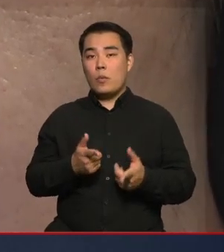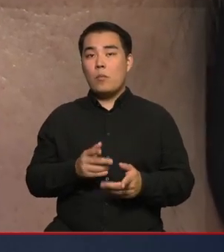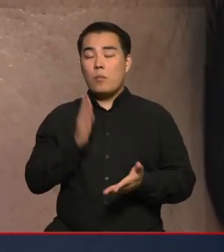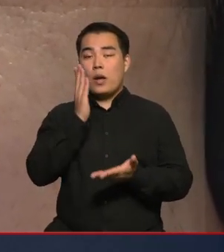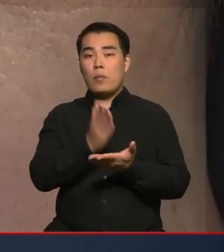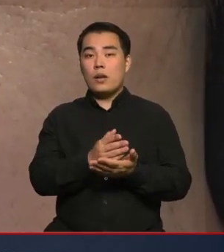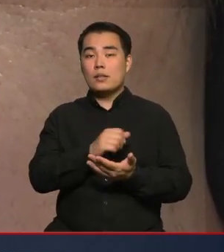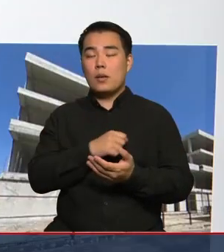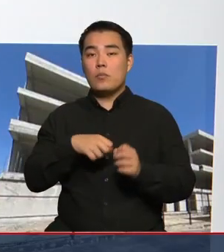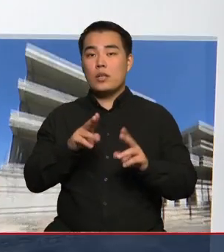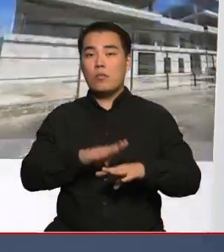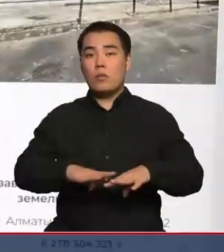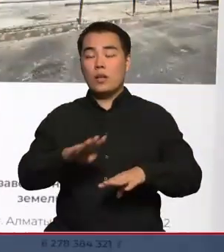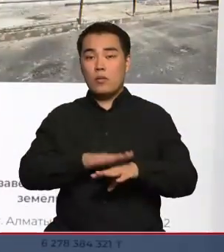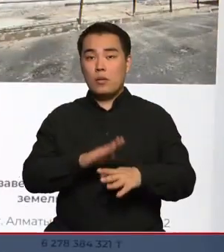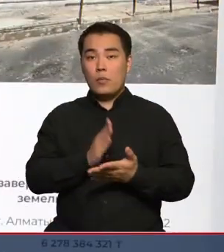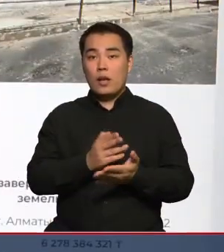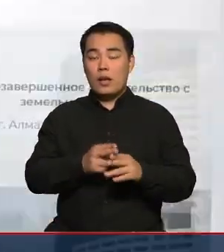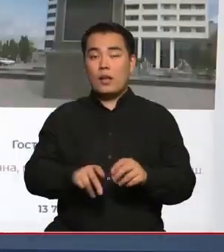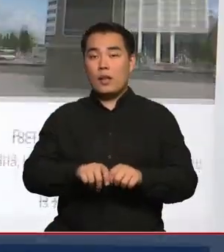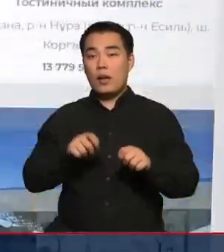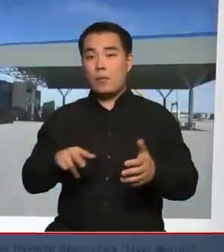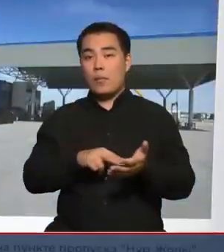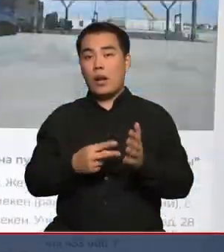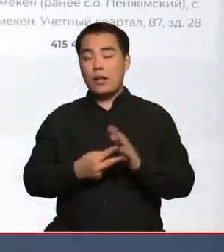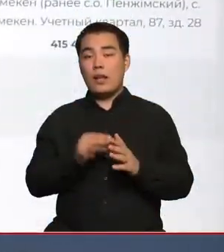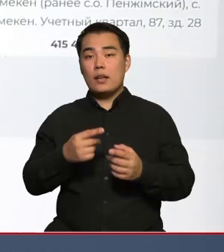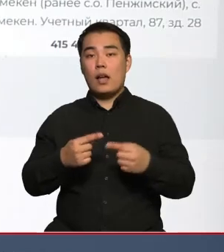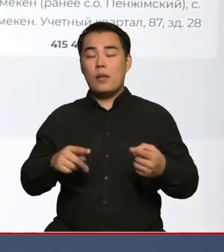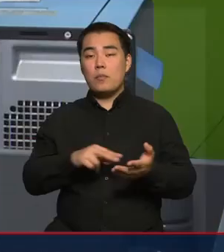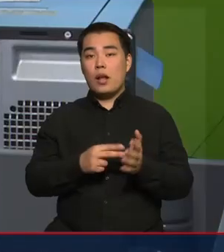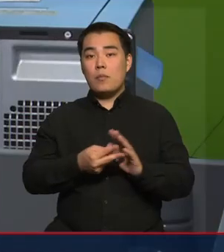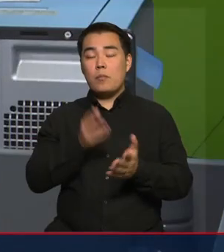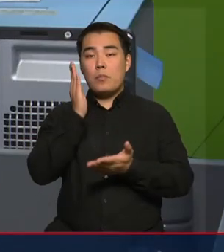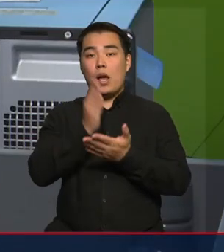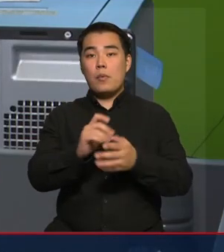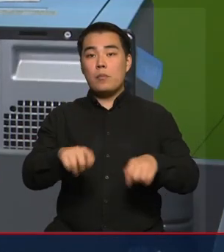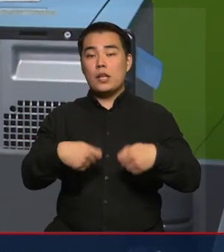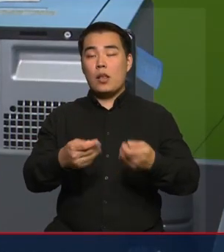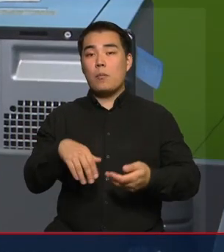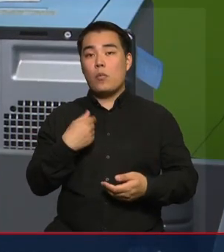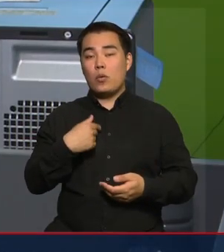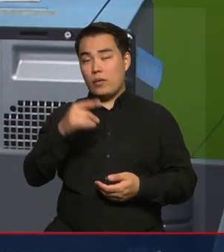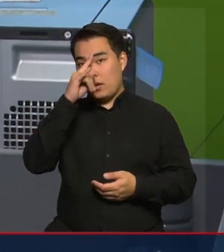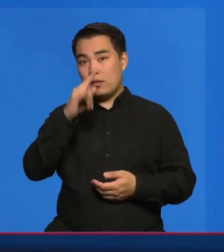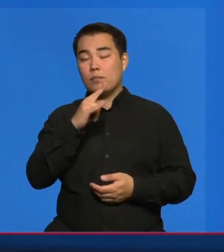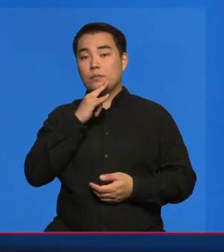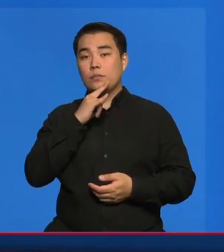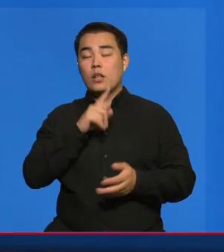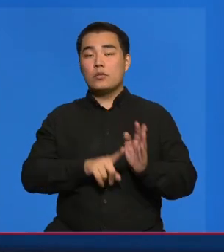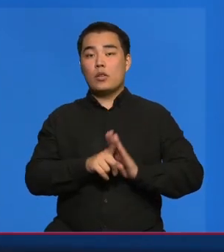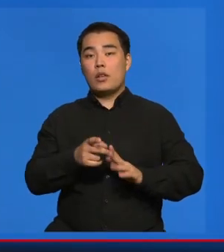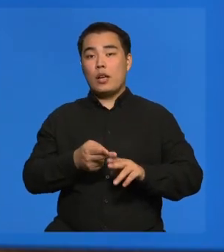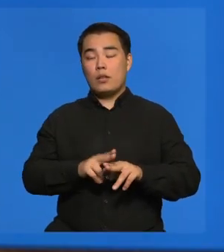спецфонд Откуда их направляют на реализацию проектов А некоторые объекты напрямую передают в пользование Казахстана с начала